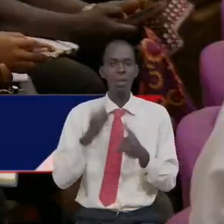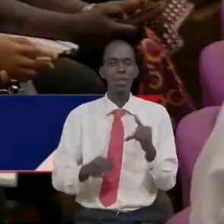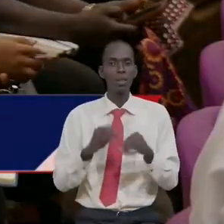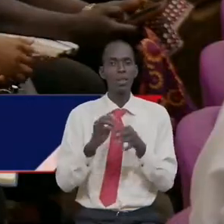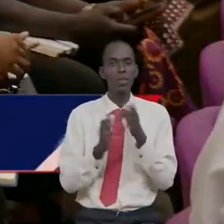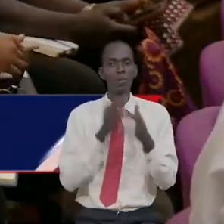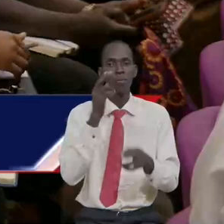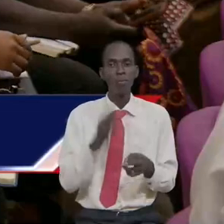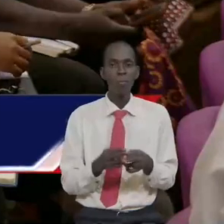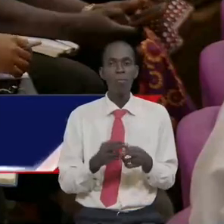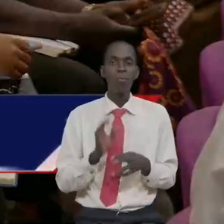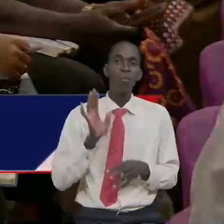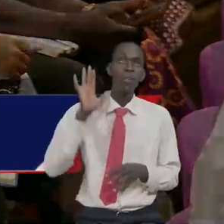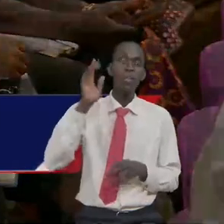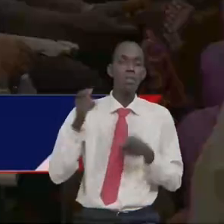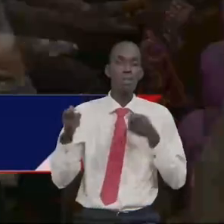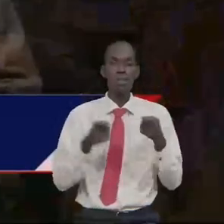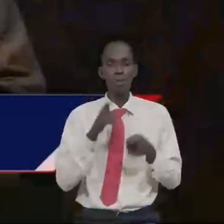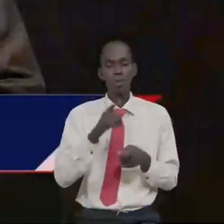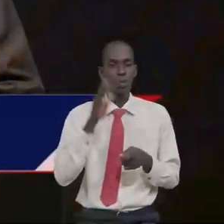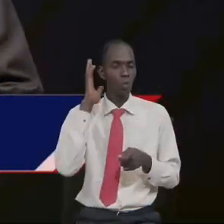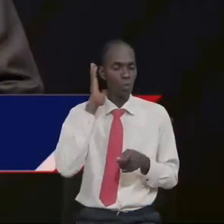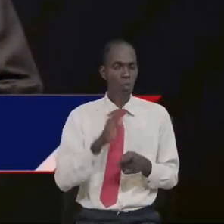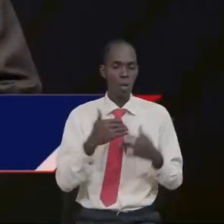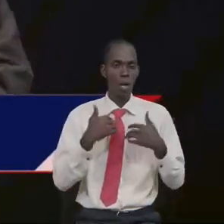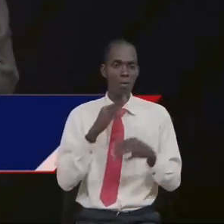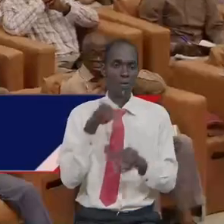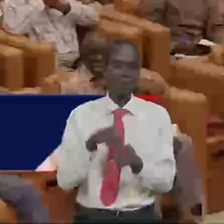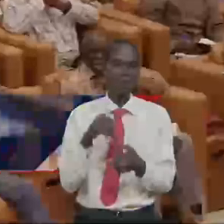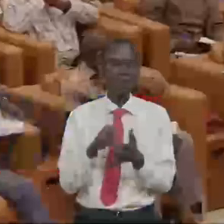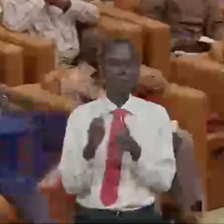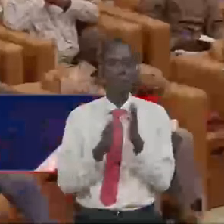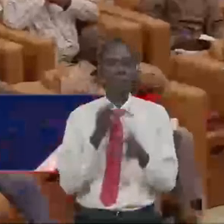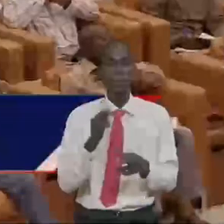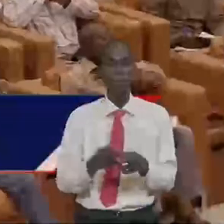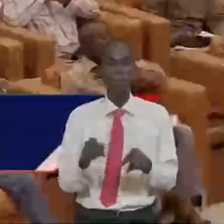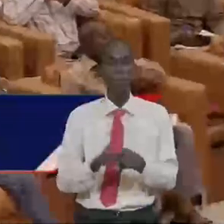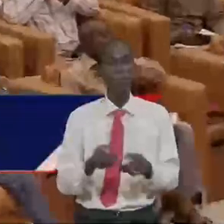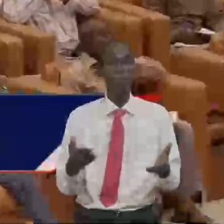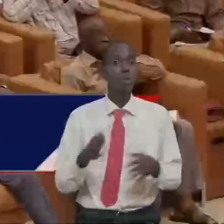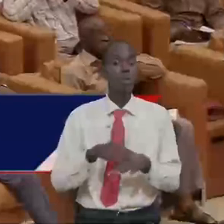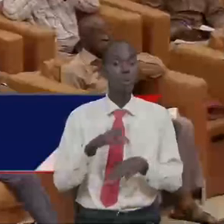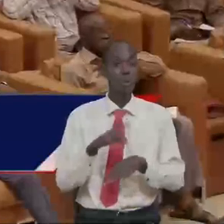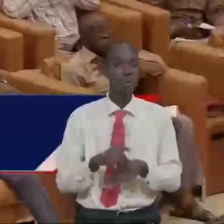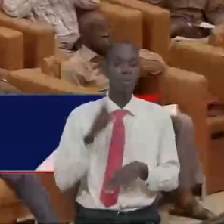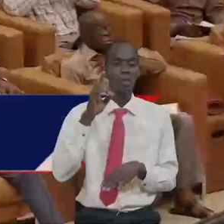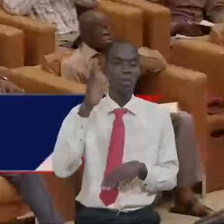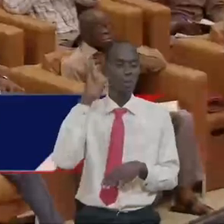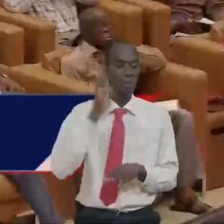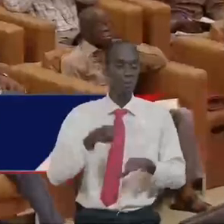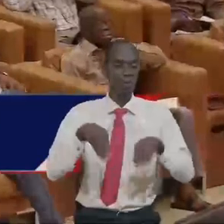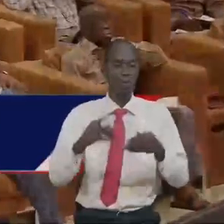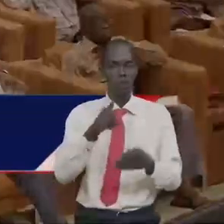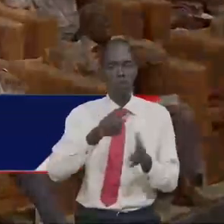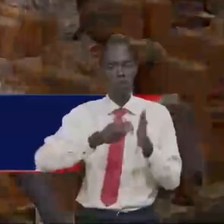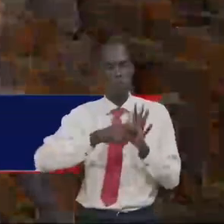de Jésus-Christ. Alors vous allez prendre part à sa domination, même ici sur terre, il va vous donner la clé, vous